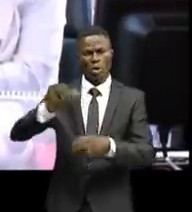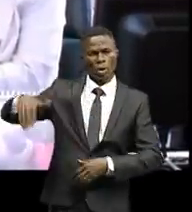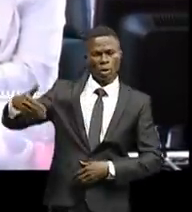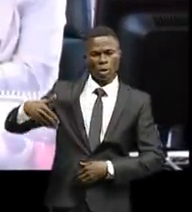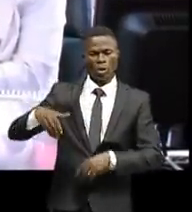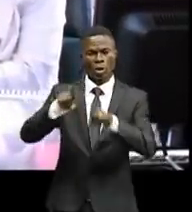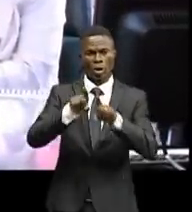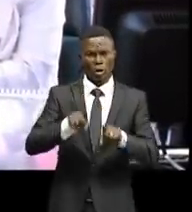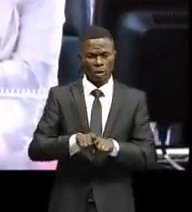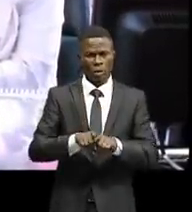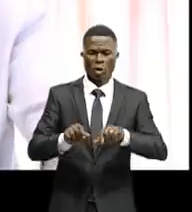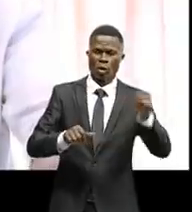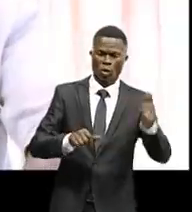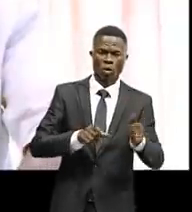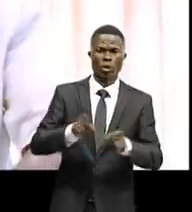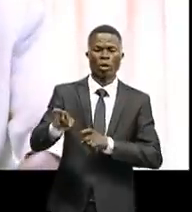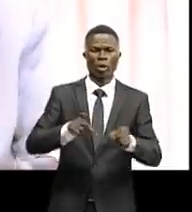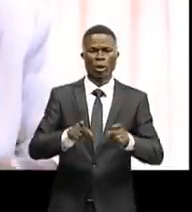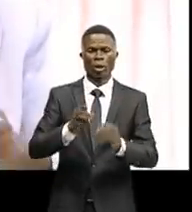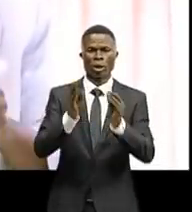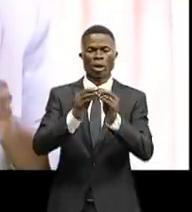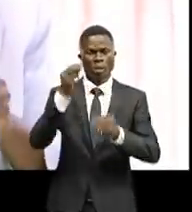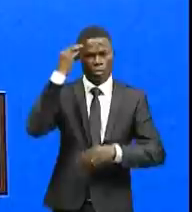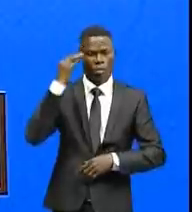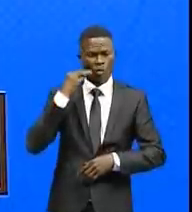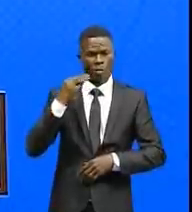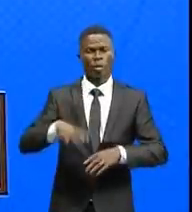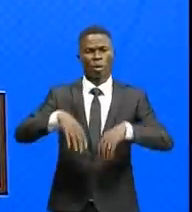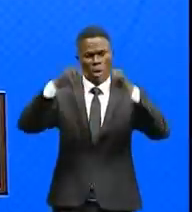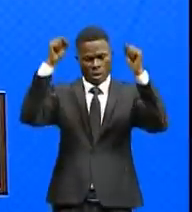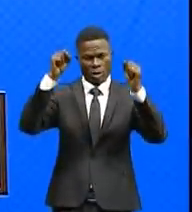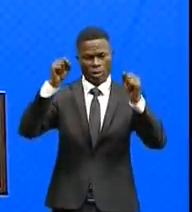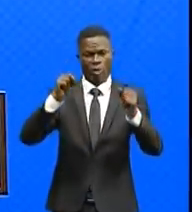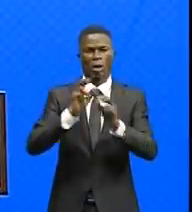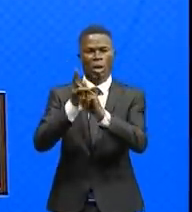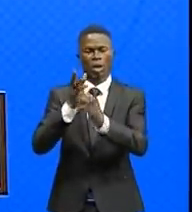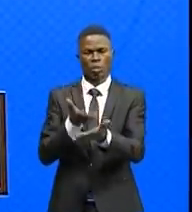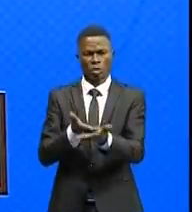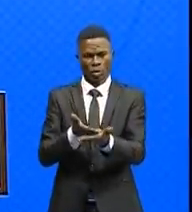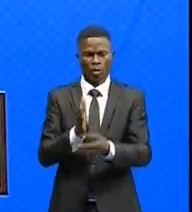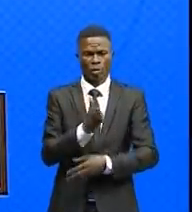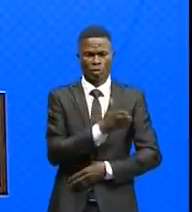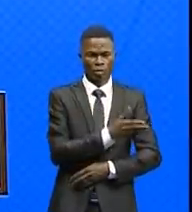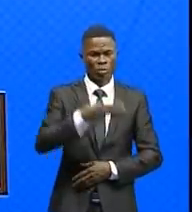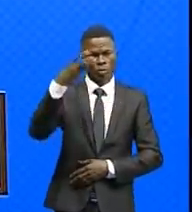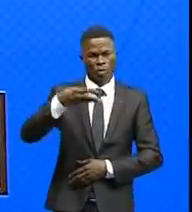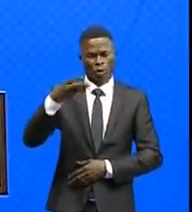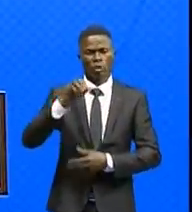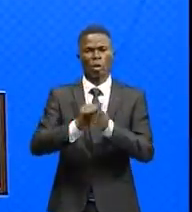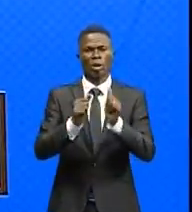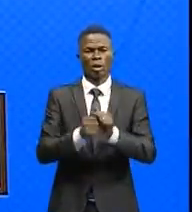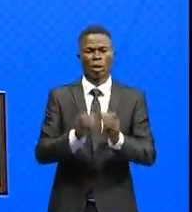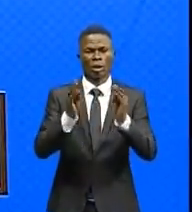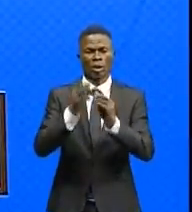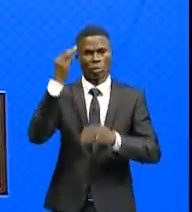et couture et autres. Le Conseil des ministres a aussi pris acte de ce rapport. Troisième chapitre du